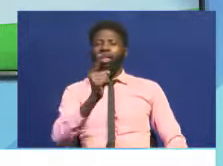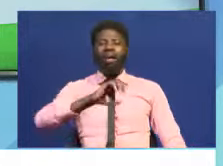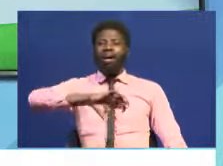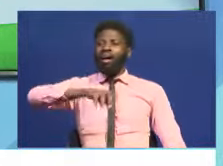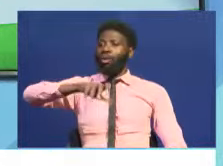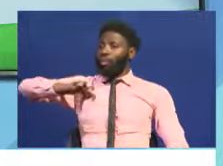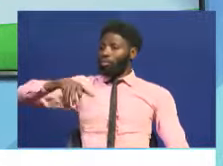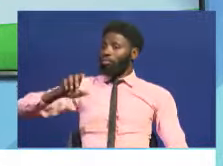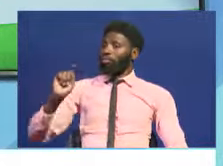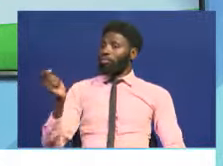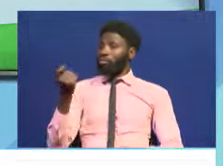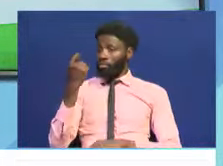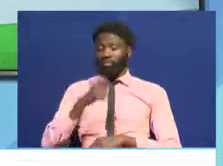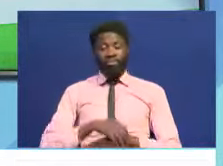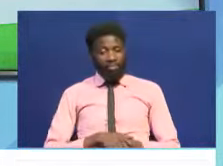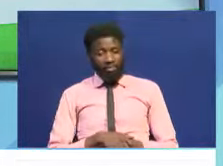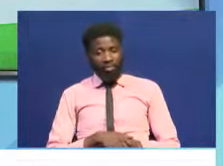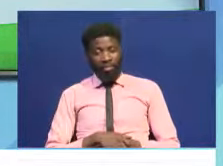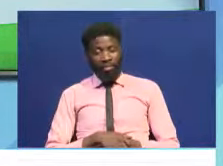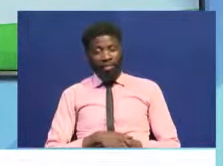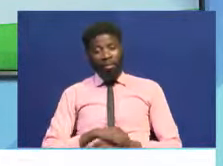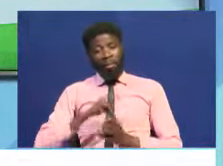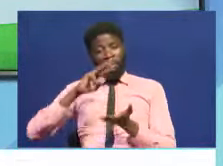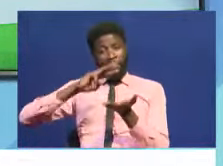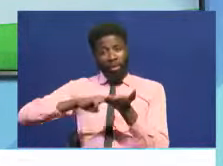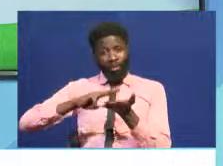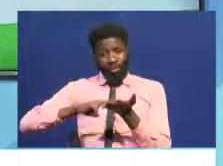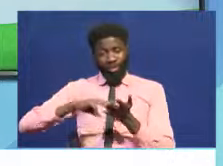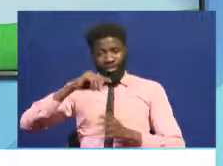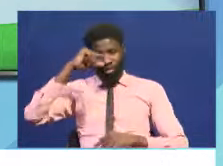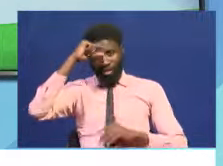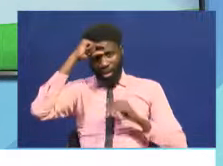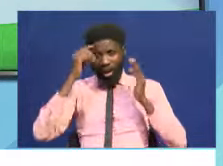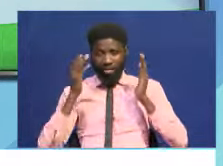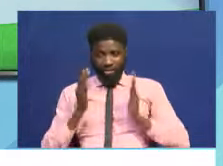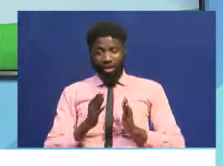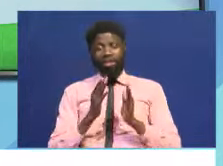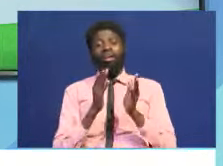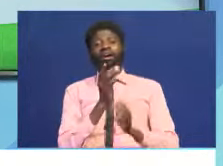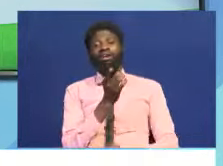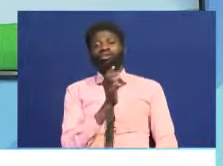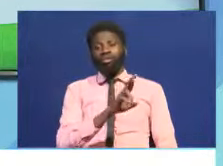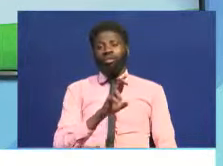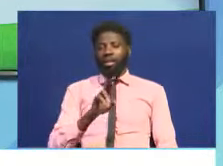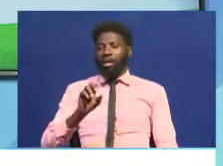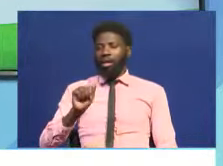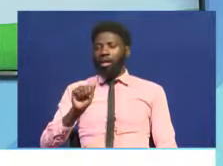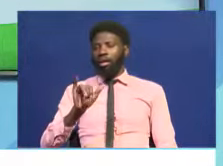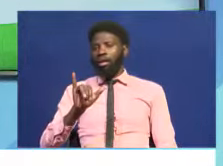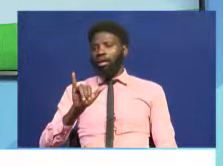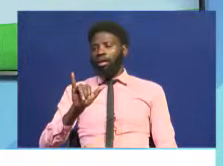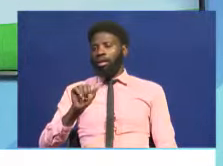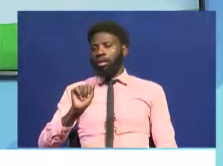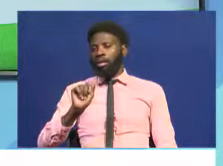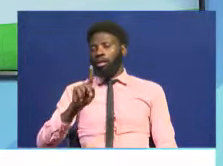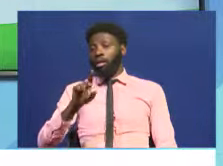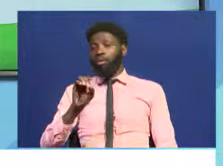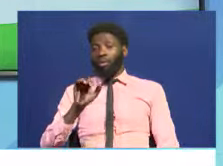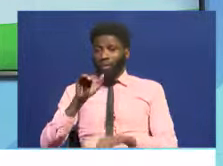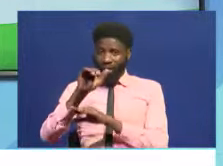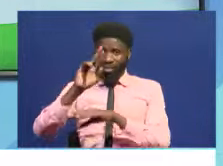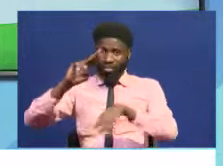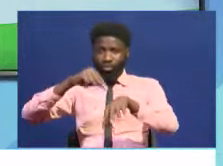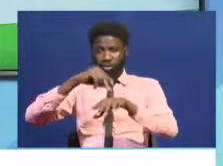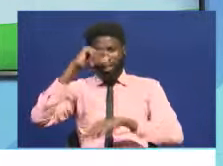Migori Daktari Ochilo Ayako akihimiza serikali ya kitaifa kuharakisha kutoa fedha kwa kaunti ili